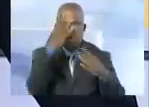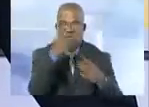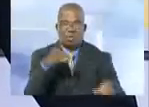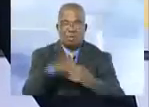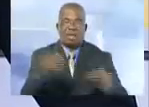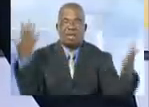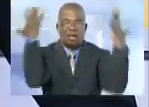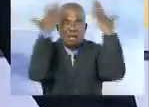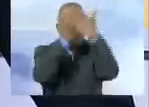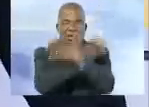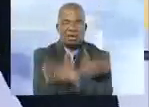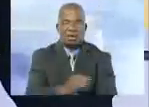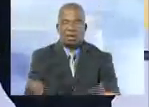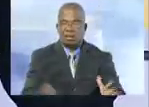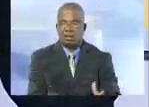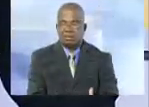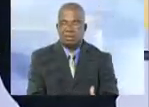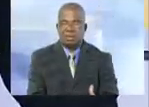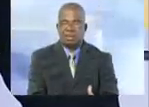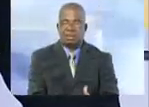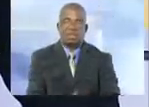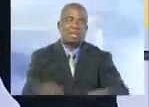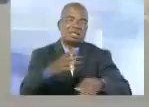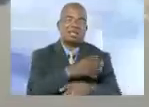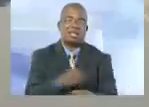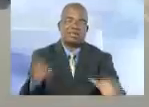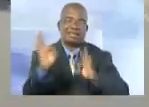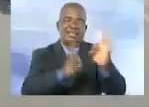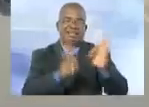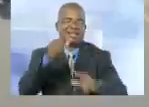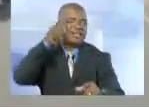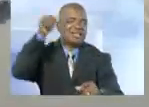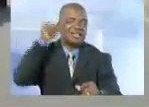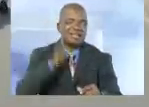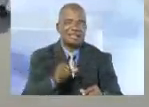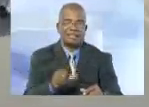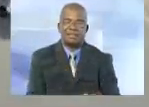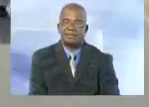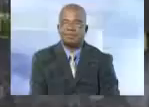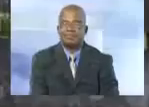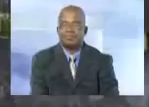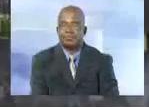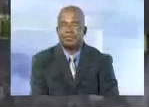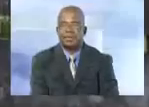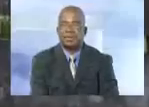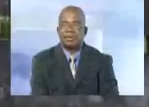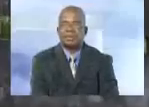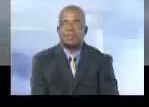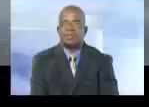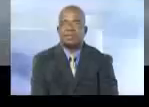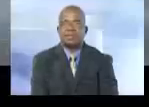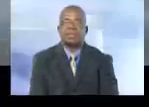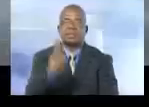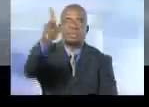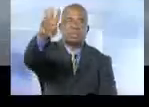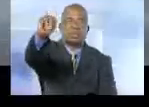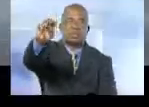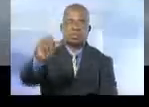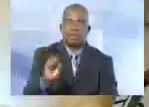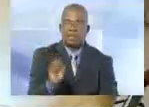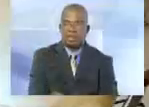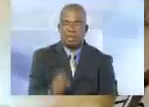au cours d'une conférence de presse suivie pour vous par Herman Niamien. Les riverains des communes de Kumasi et Cocody ont